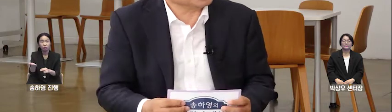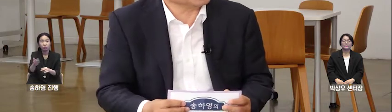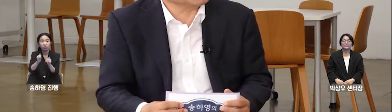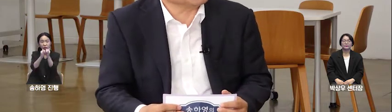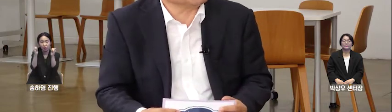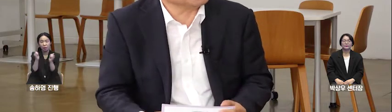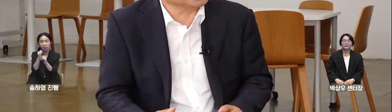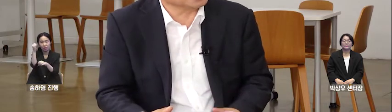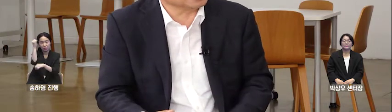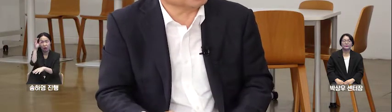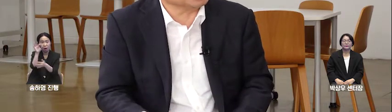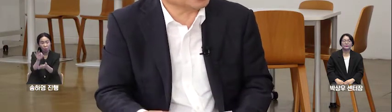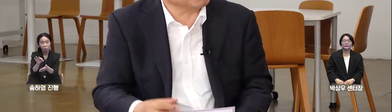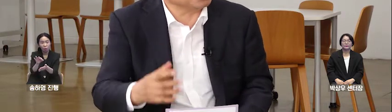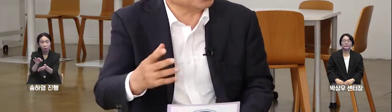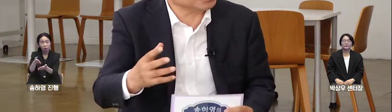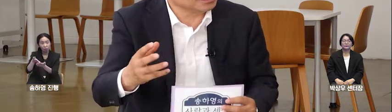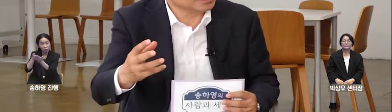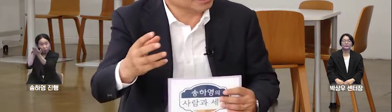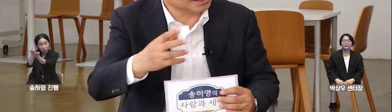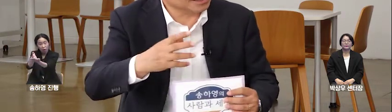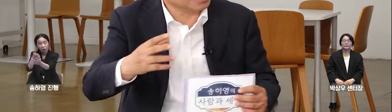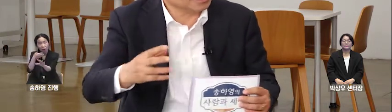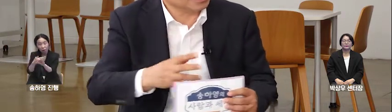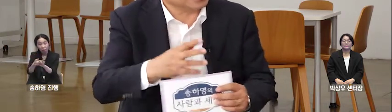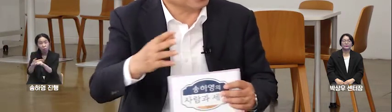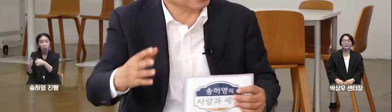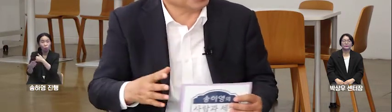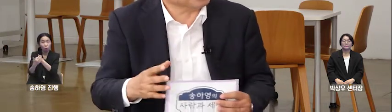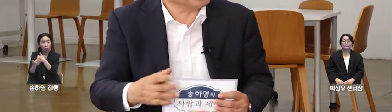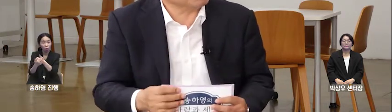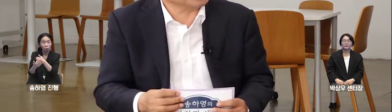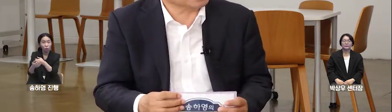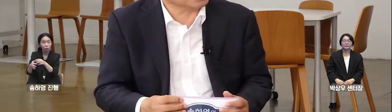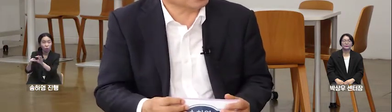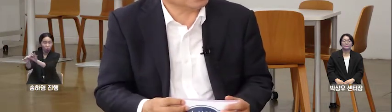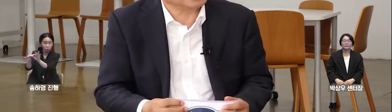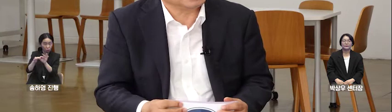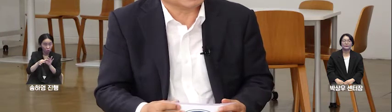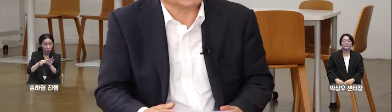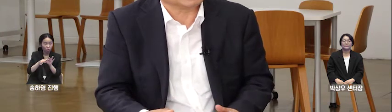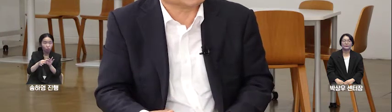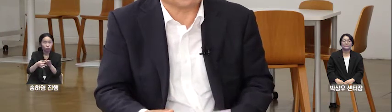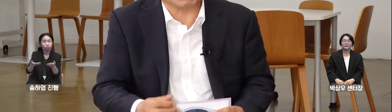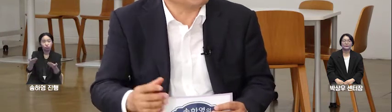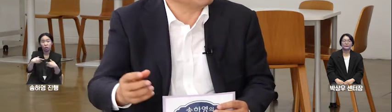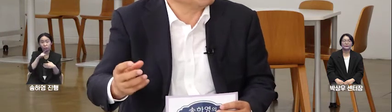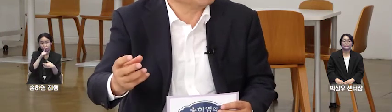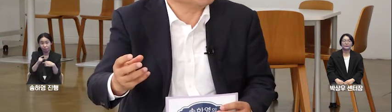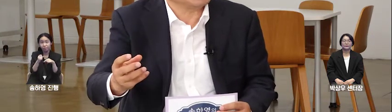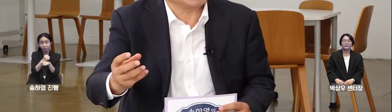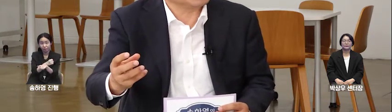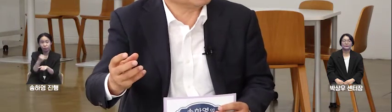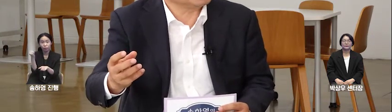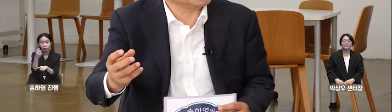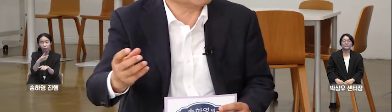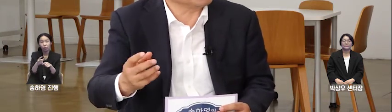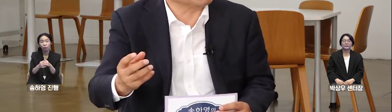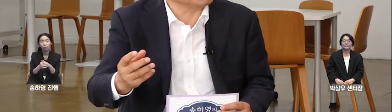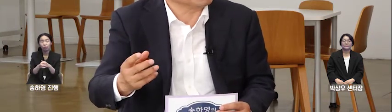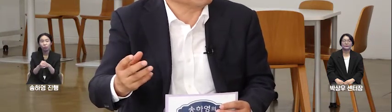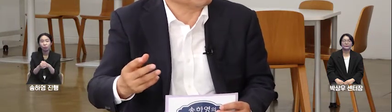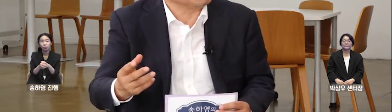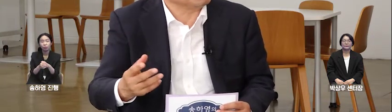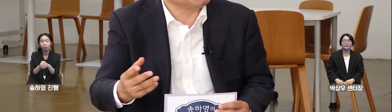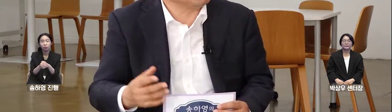저기 사격자원 지원센터에 의뢰하면은 네. 이렇게 연결해 주니까 네. 그리고 또 자그마한